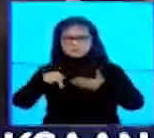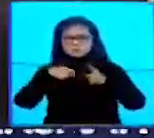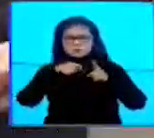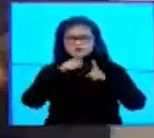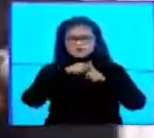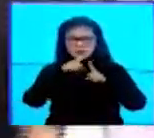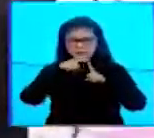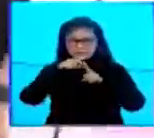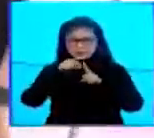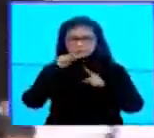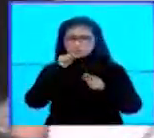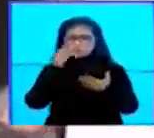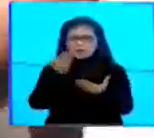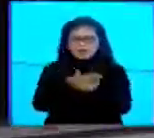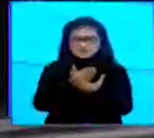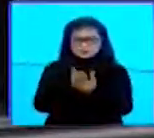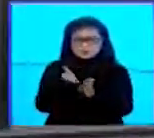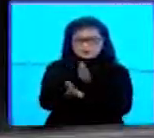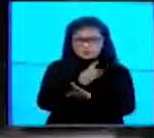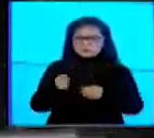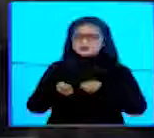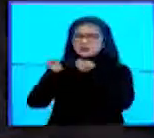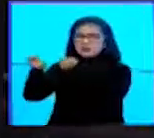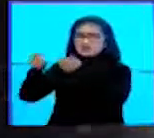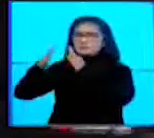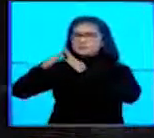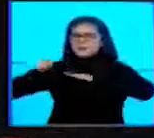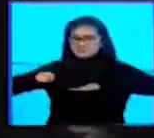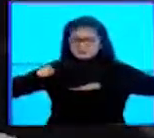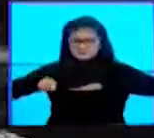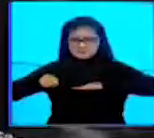sebelum dilimpahkan ke kejaksaan. Dari Jakarta, Miftahul Ghani melaporkan.